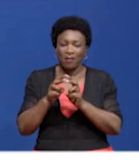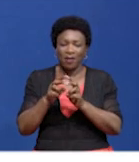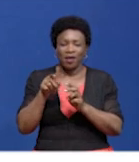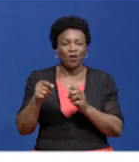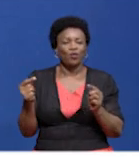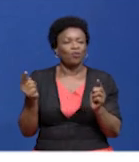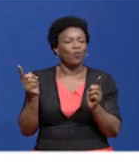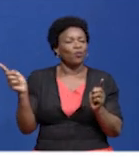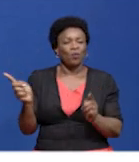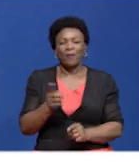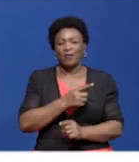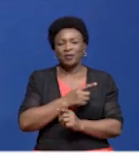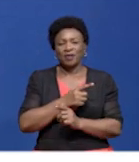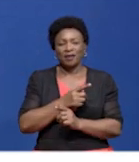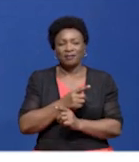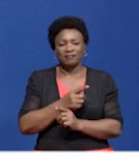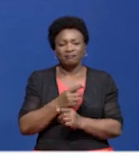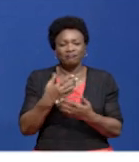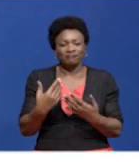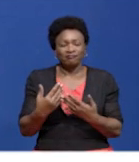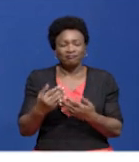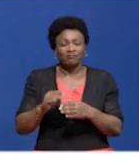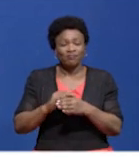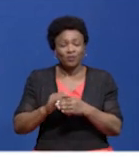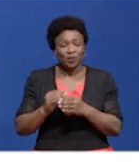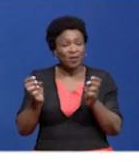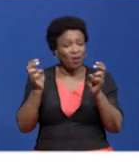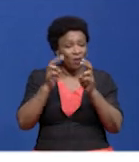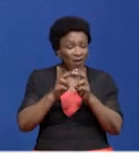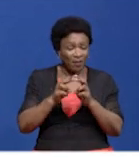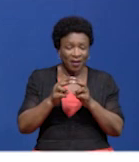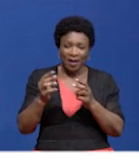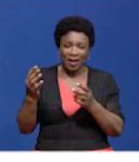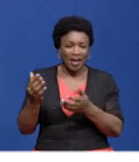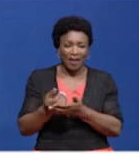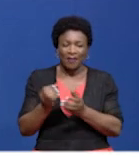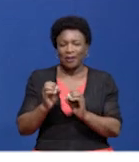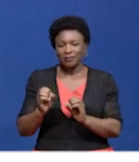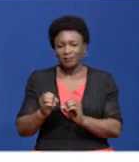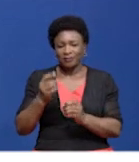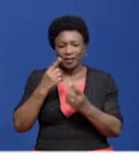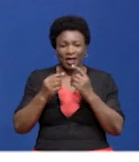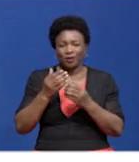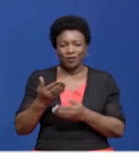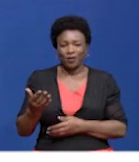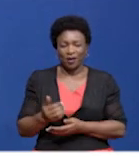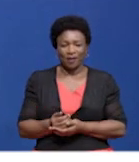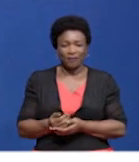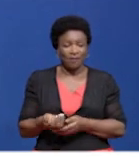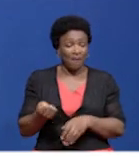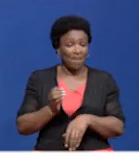sindi ina maana kama ninia nisha ya umeme keny kato sauk kili wengi u